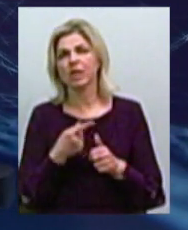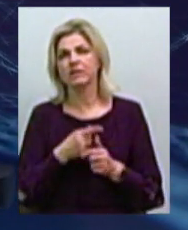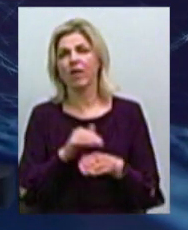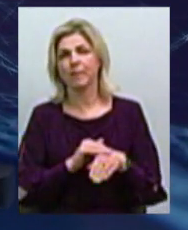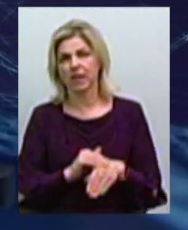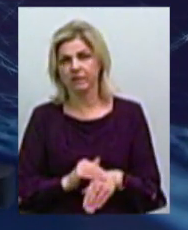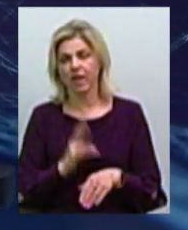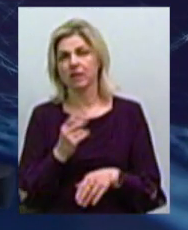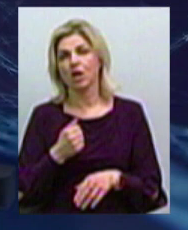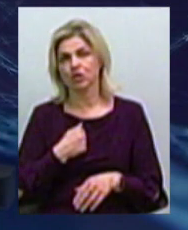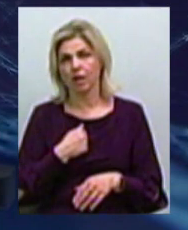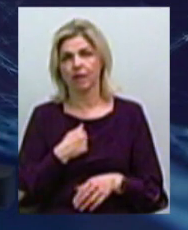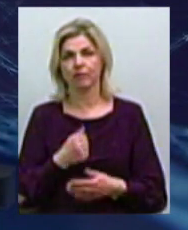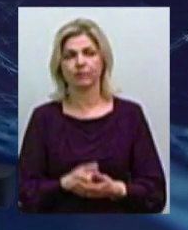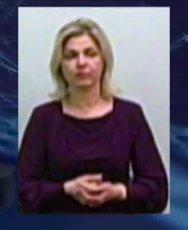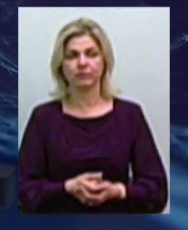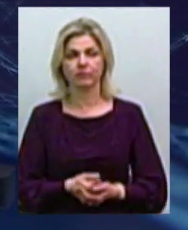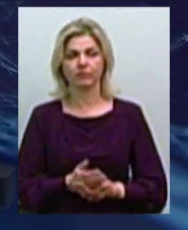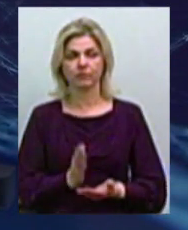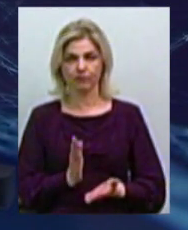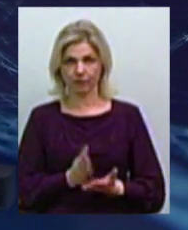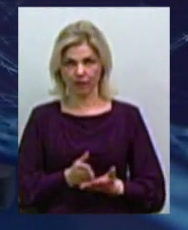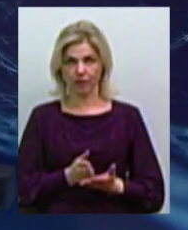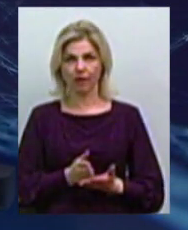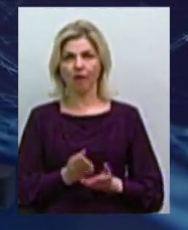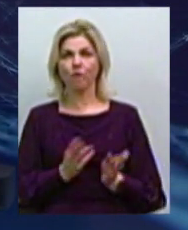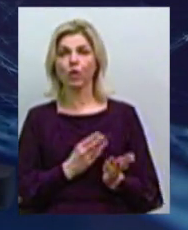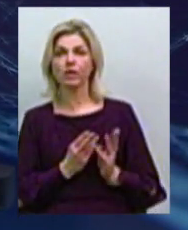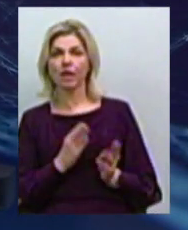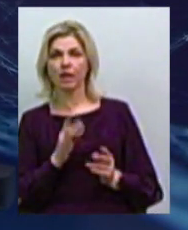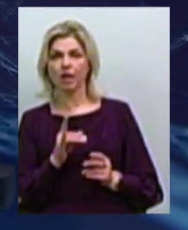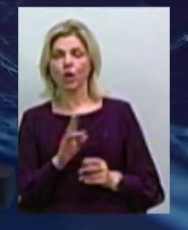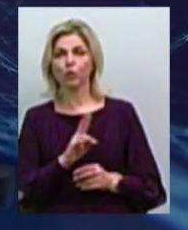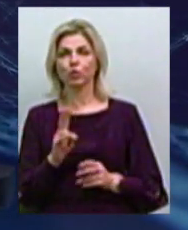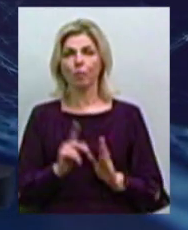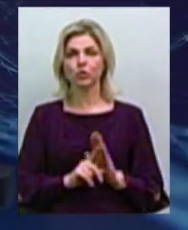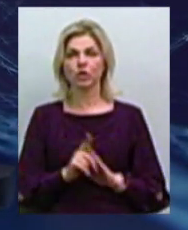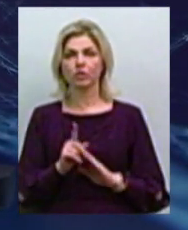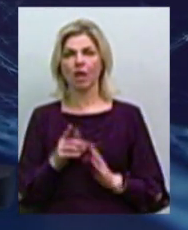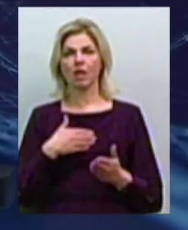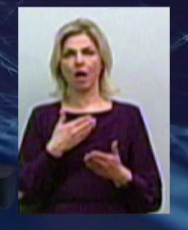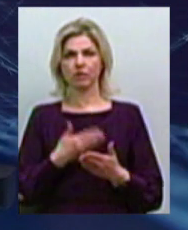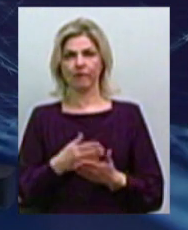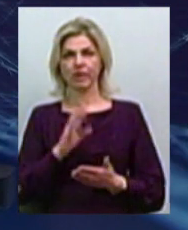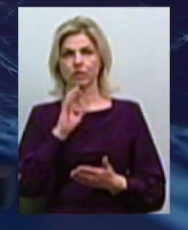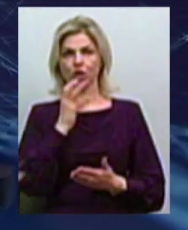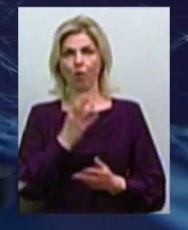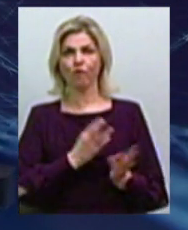на превеликий жаль, є волонтери, які, власне, починали як активні, серйозні